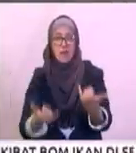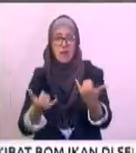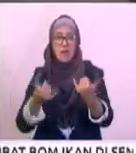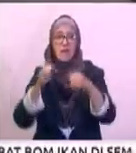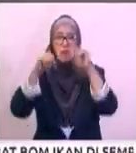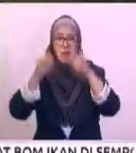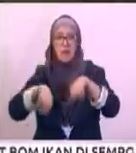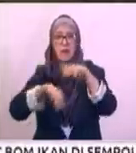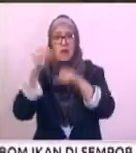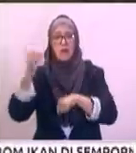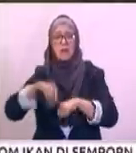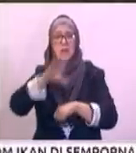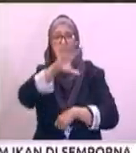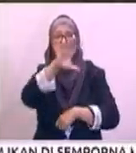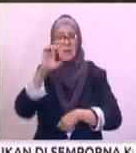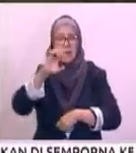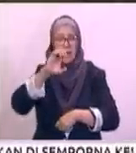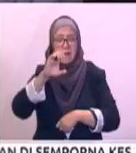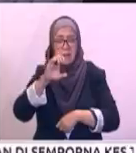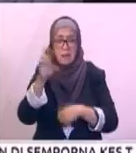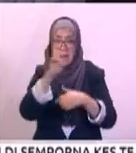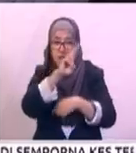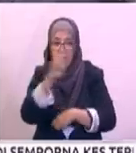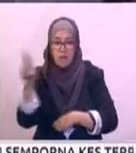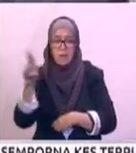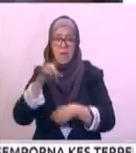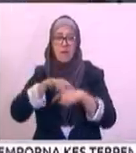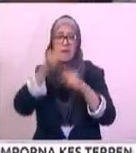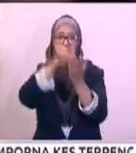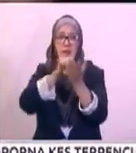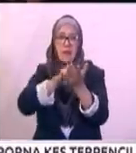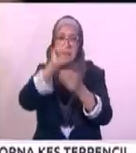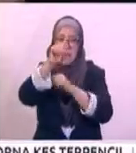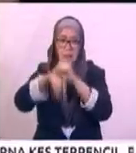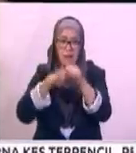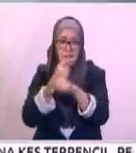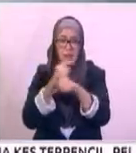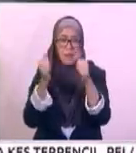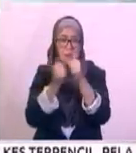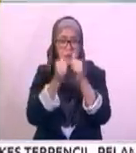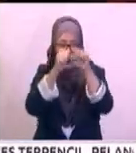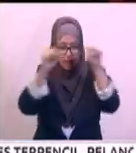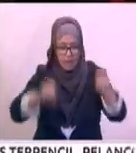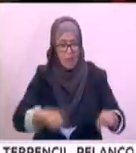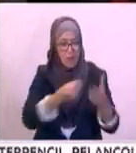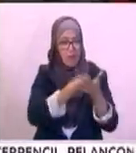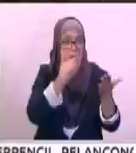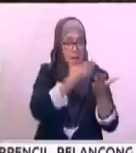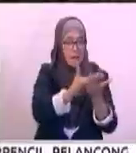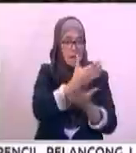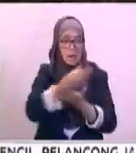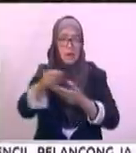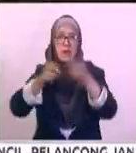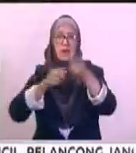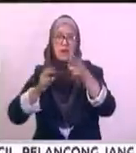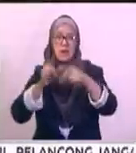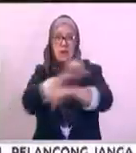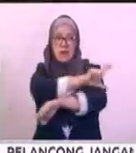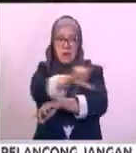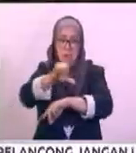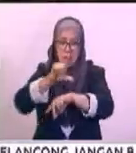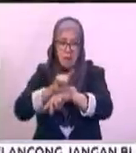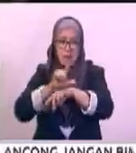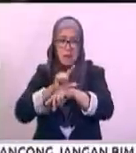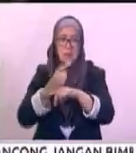setahun. Hasil sistem pengurusan kewangan yang baik dan pengurusan ladang yang sistematik membolehkan jualannya setahun